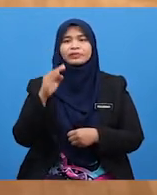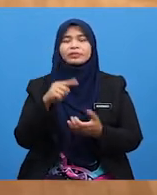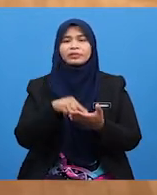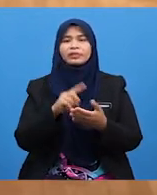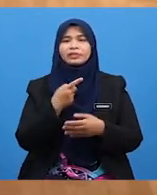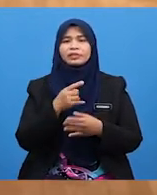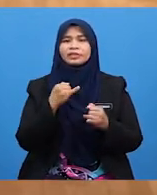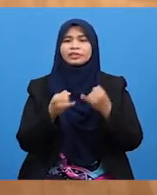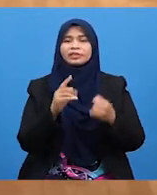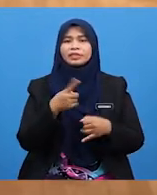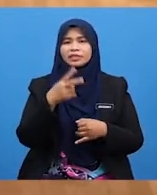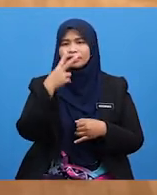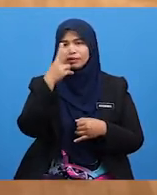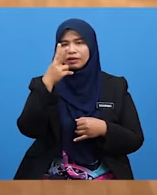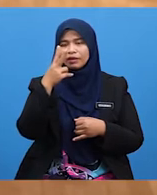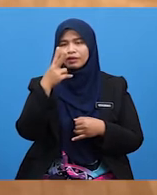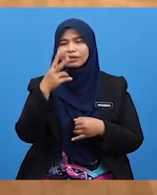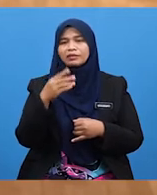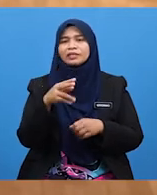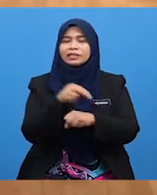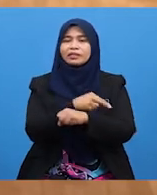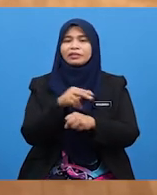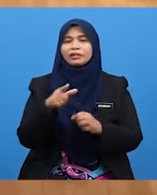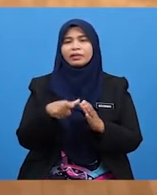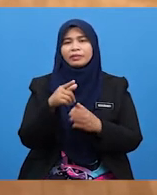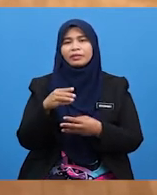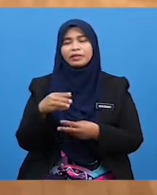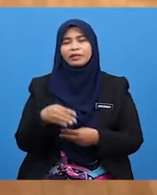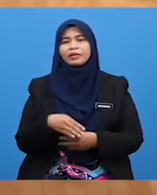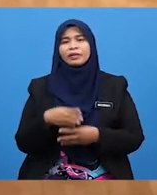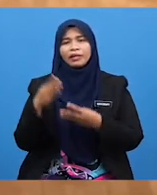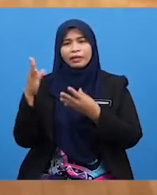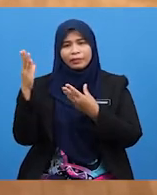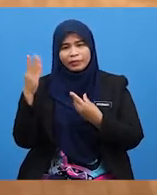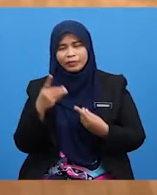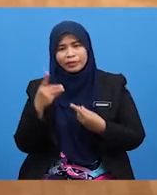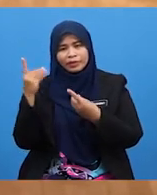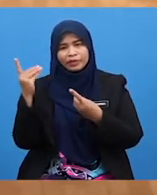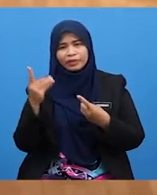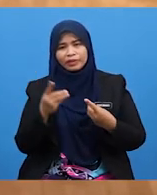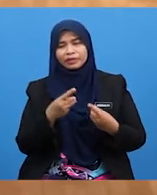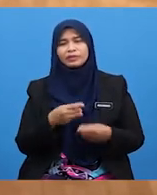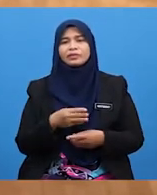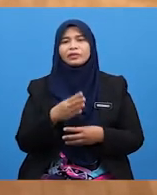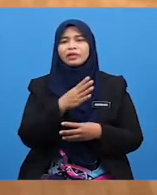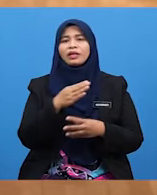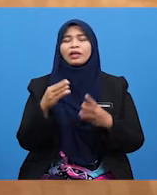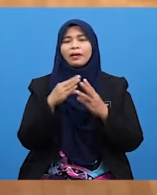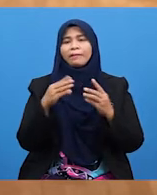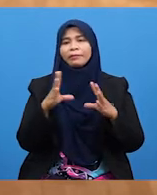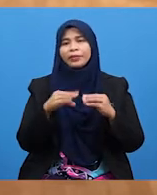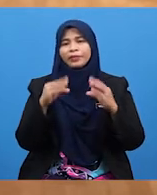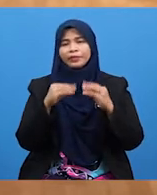nyanyiannya, nyanyiannya lebih mendayu-dayu daripada lagu pop yang kita dengar pada waktu sekarang ni, dan lagu-lagunya